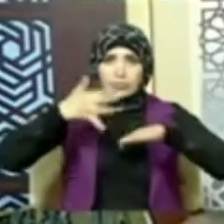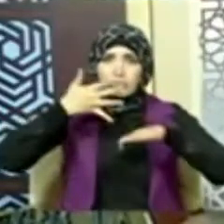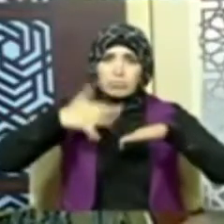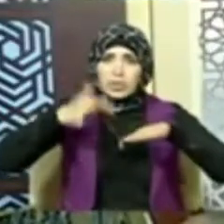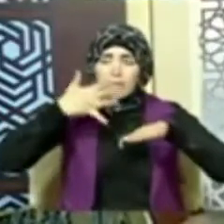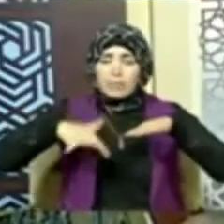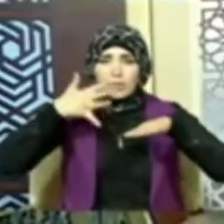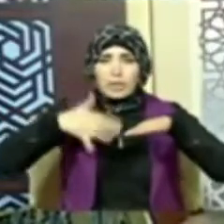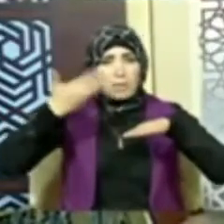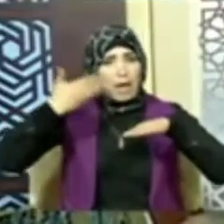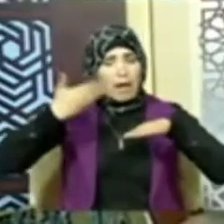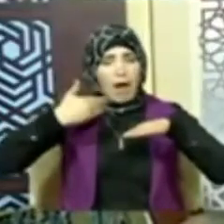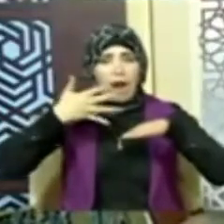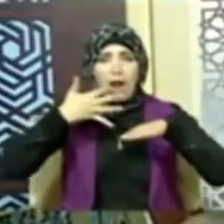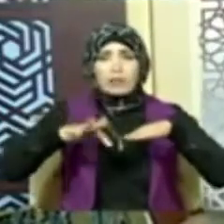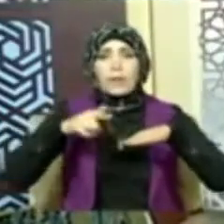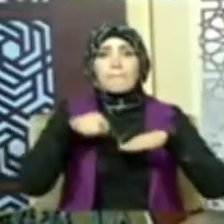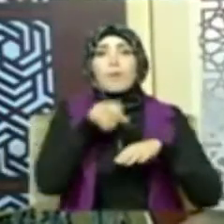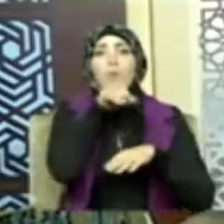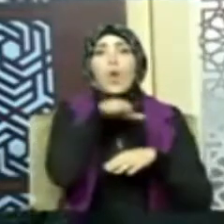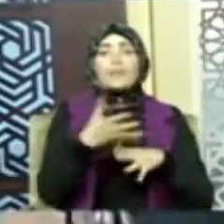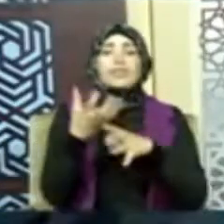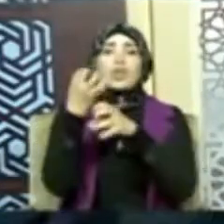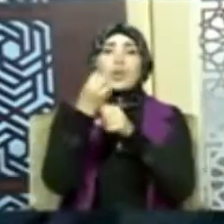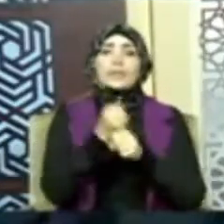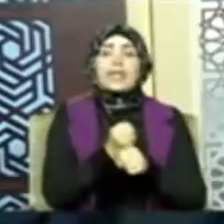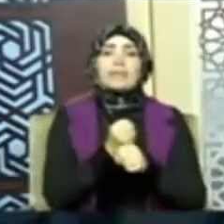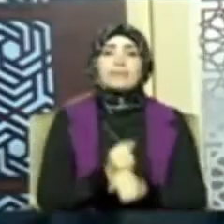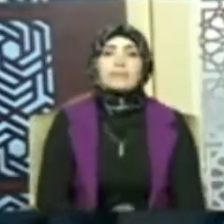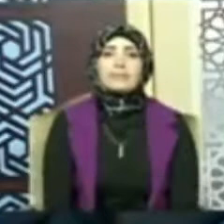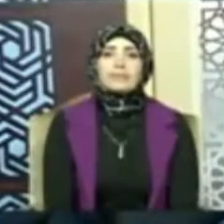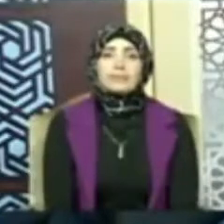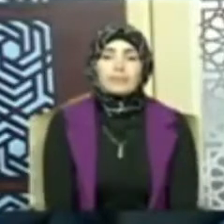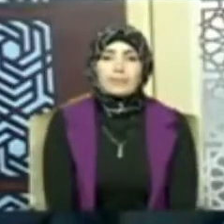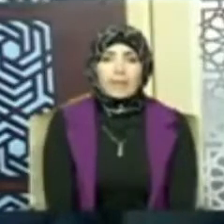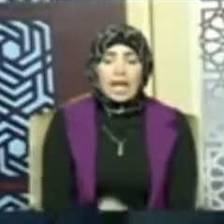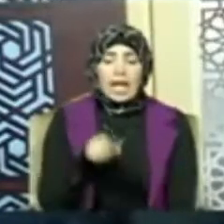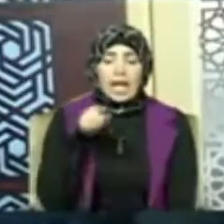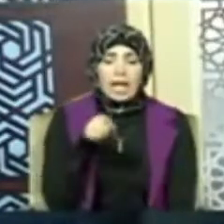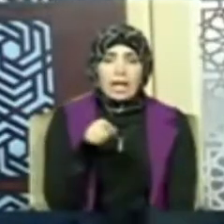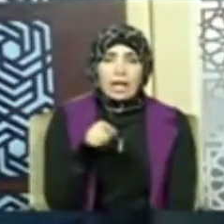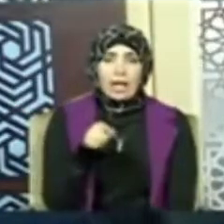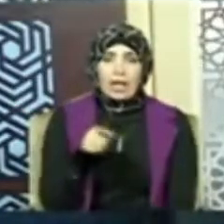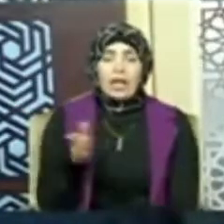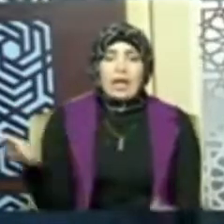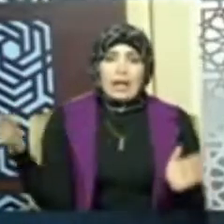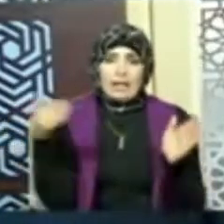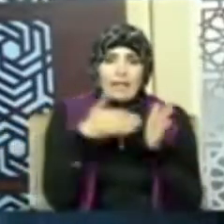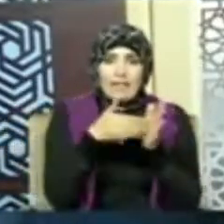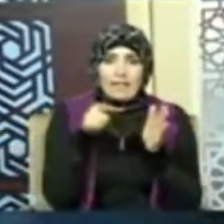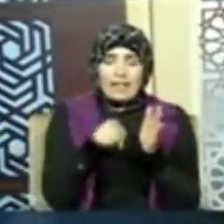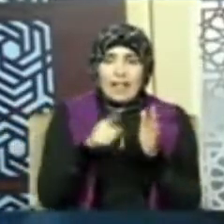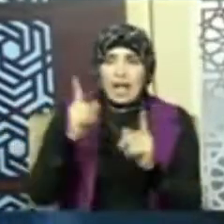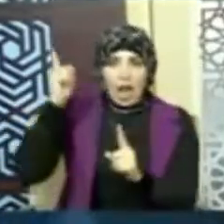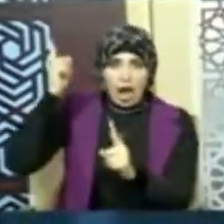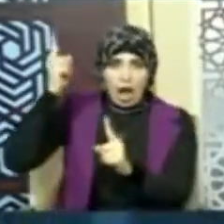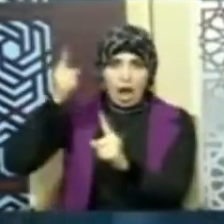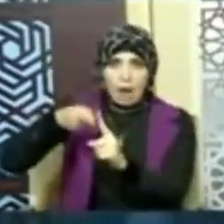الشريفتين صلى الله عليه وسلم، حتى جاء الإذن بالهجرة.